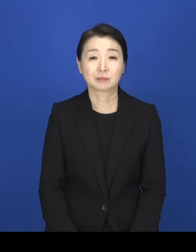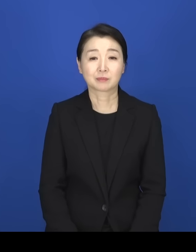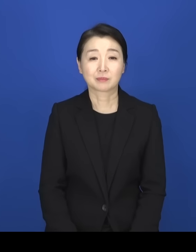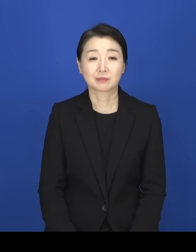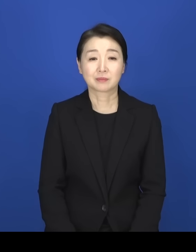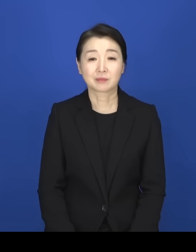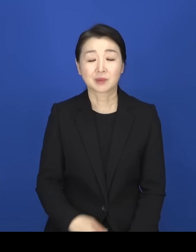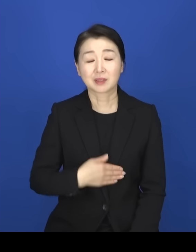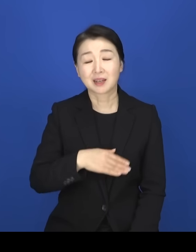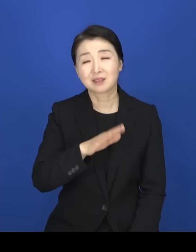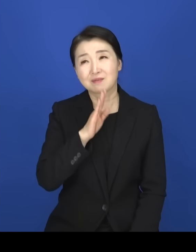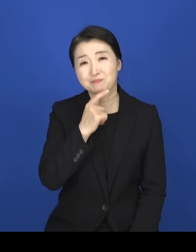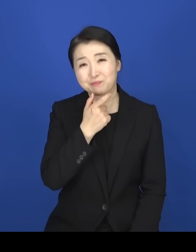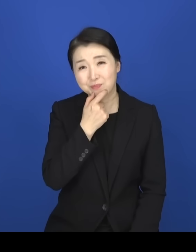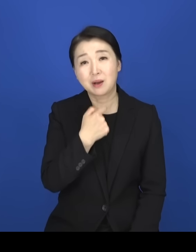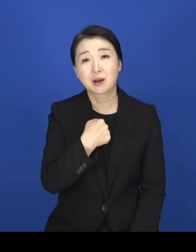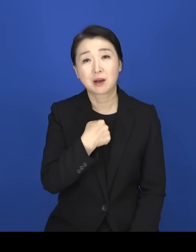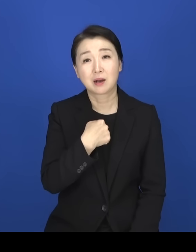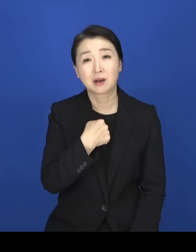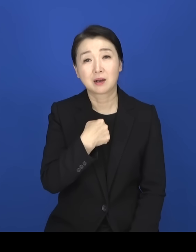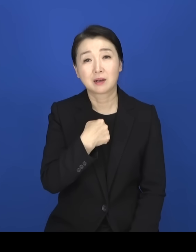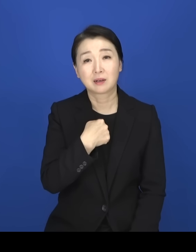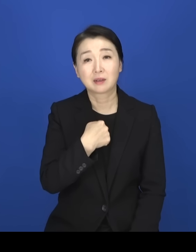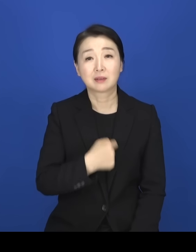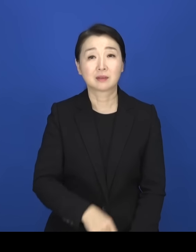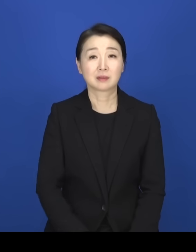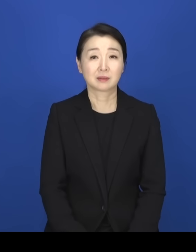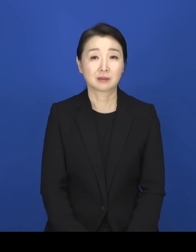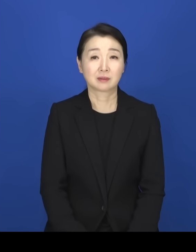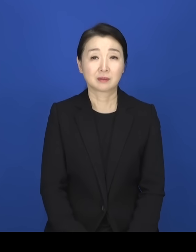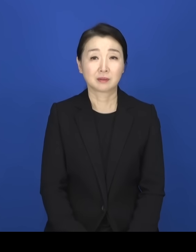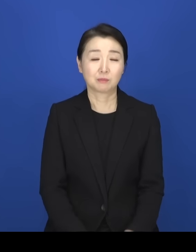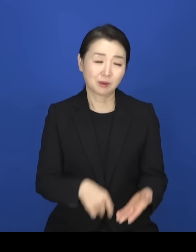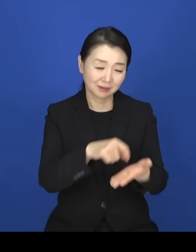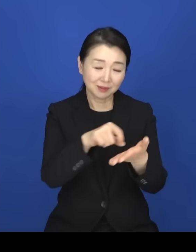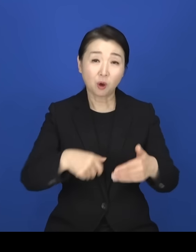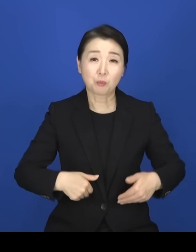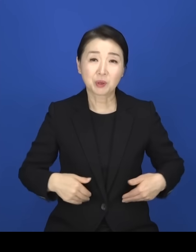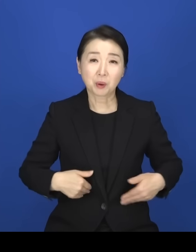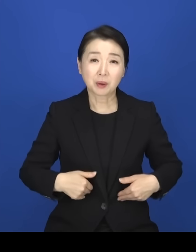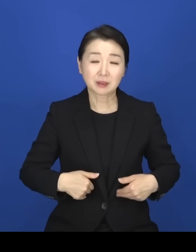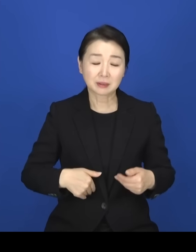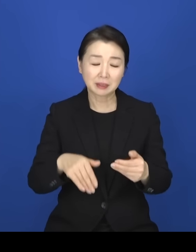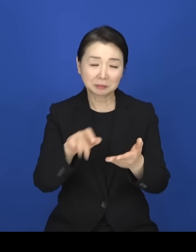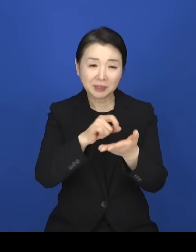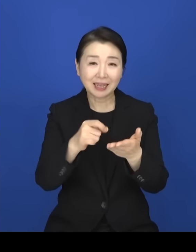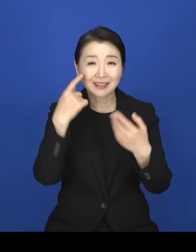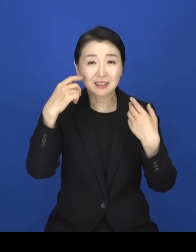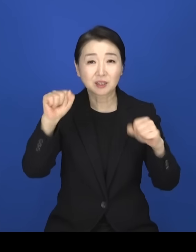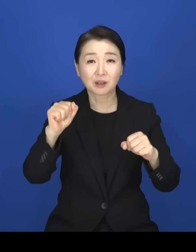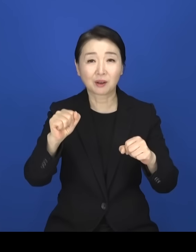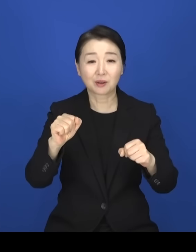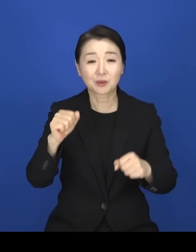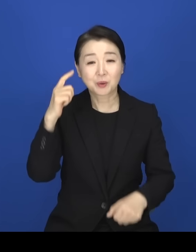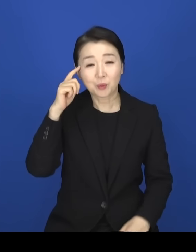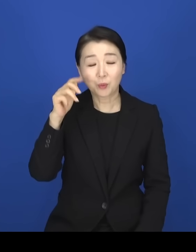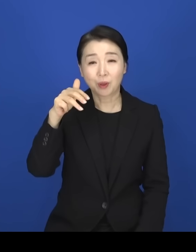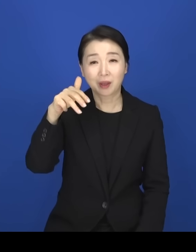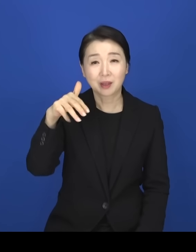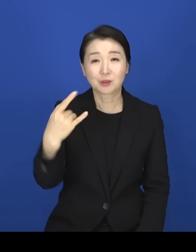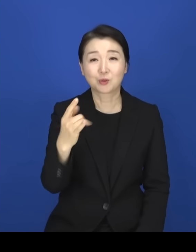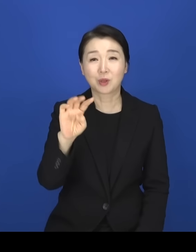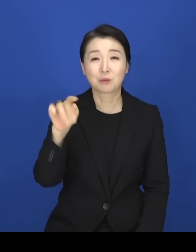그때 너무 하기 싫어서 근데 또 뭐는 써야 되니까 하는 척이라도 해야 되니까 최불암 시리즈를 펼쳐가지고 그걸